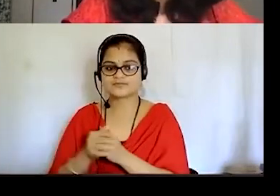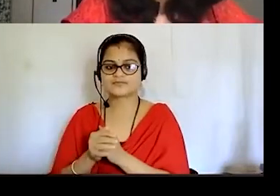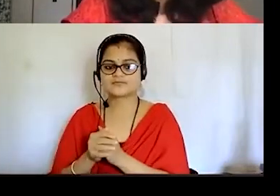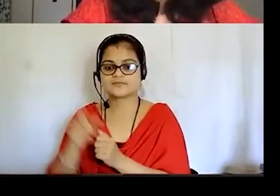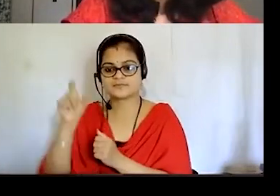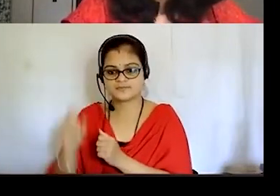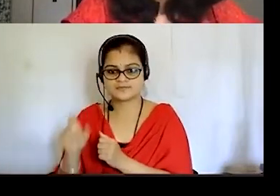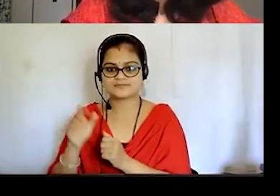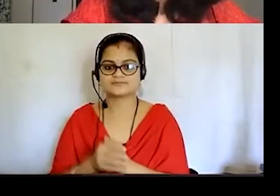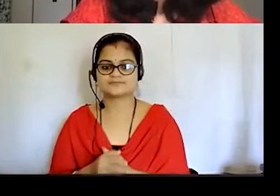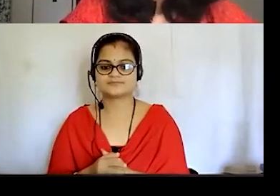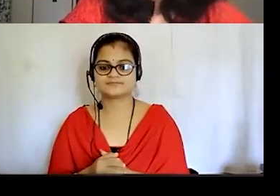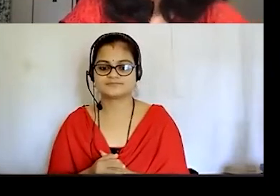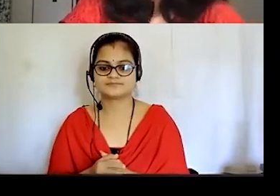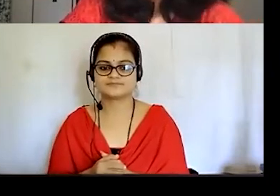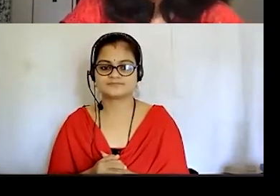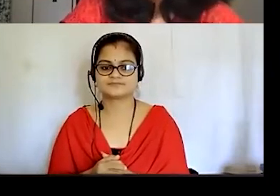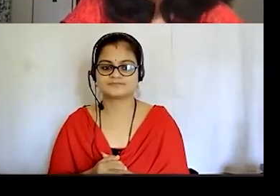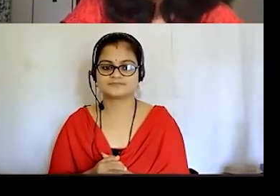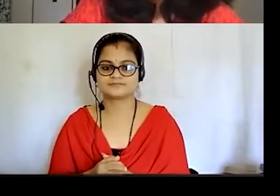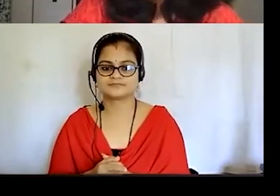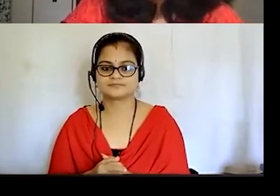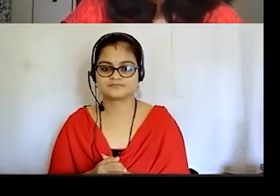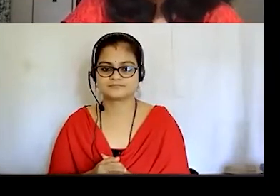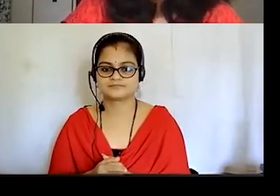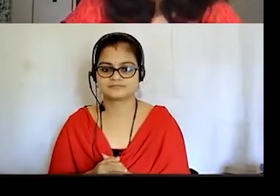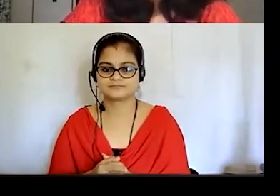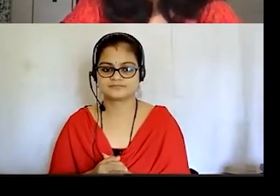वन्दे मीनाक्षि त्वां